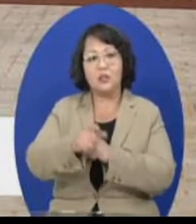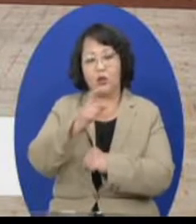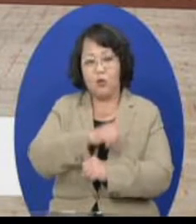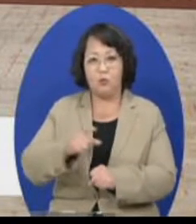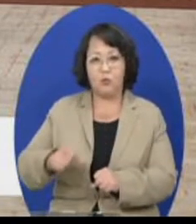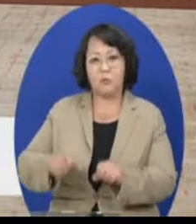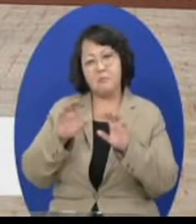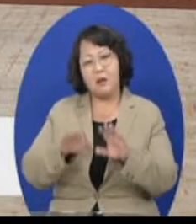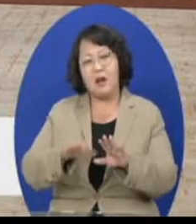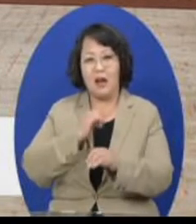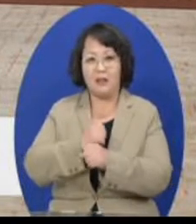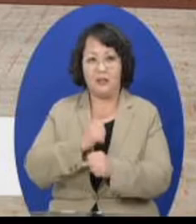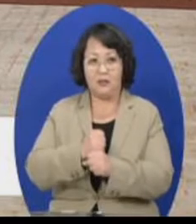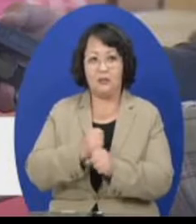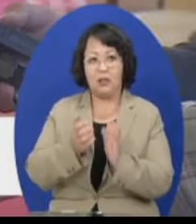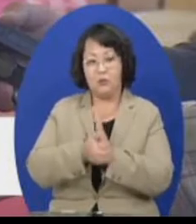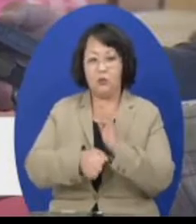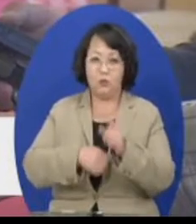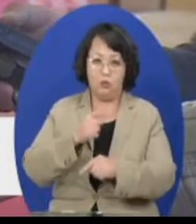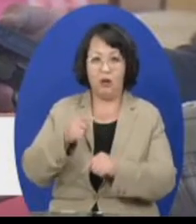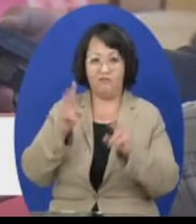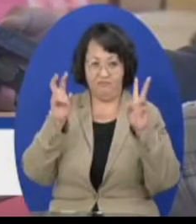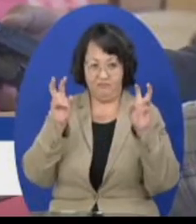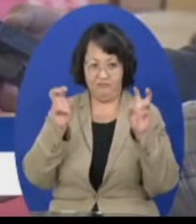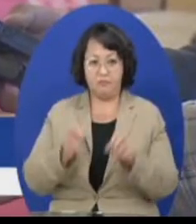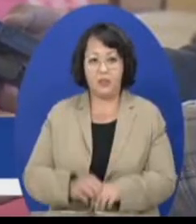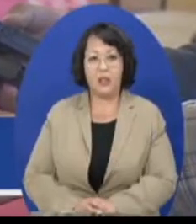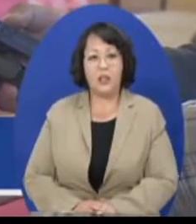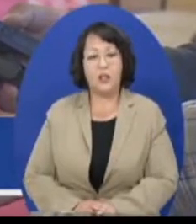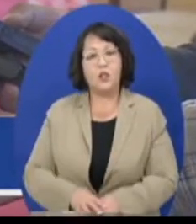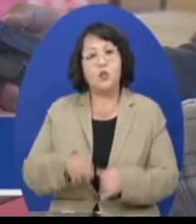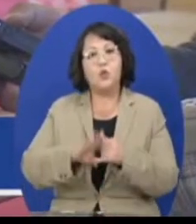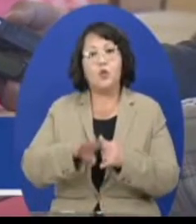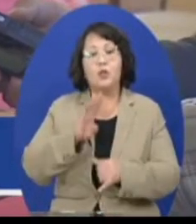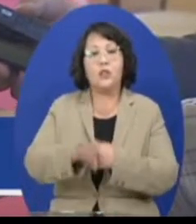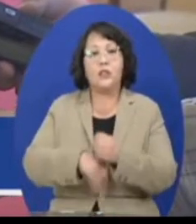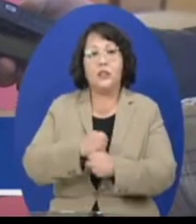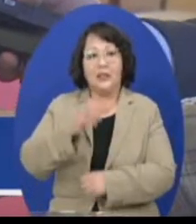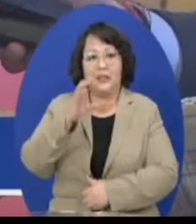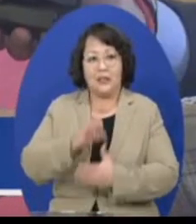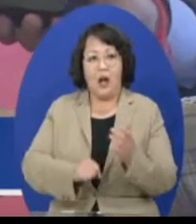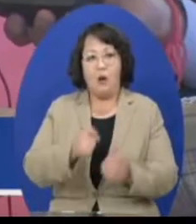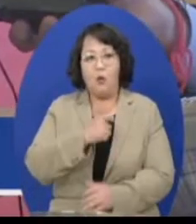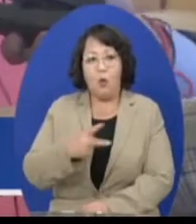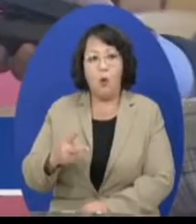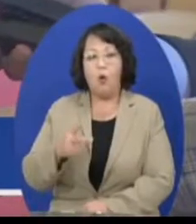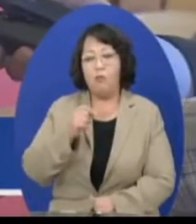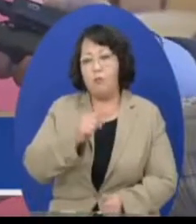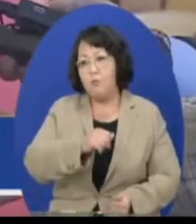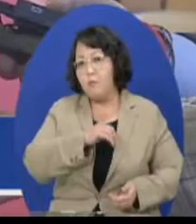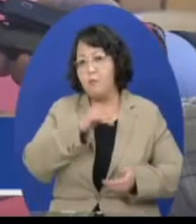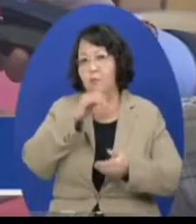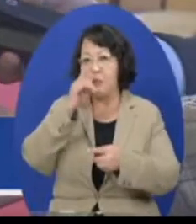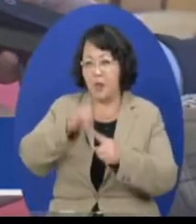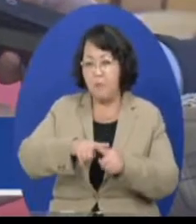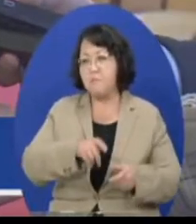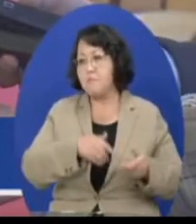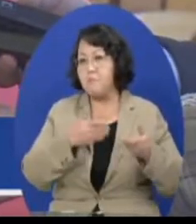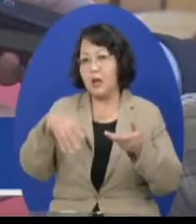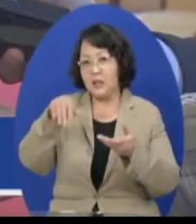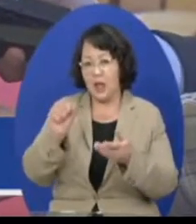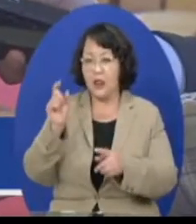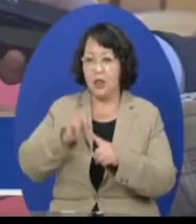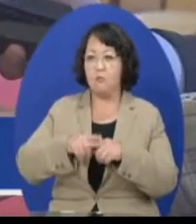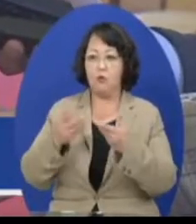доктор суурьшлийн асуудлыг хөндөж байна. Сүүлийн хэдэн жилд одоо тодорхой хэмжээгээр санхүүжилтийн мэдээ цалин ангав нэмсэн гэсэн ч өнөөдөр яг